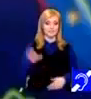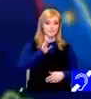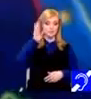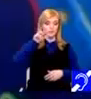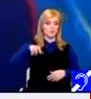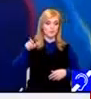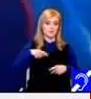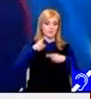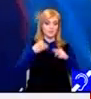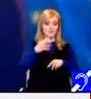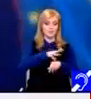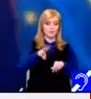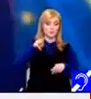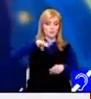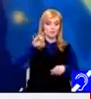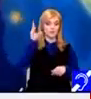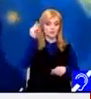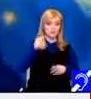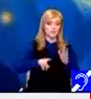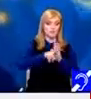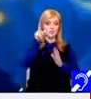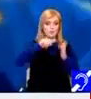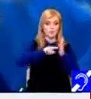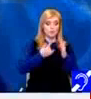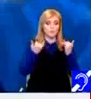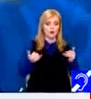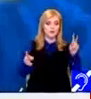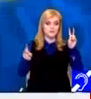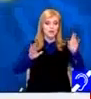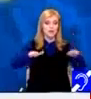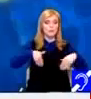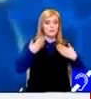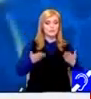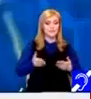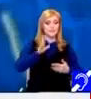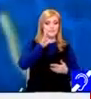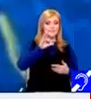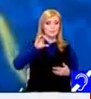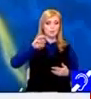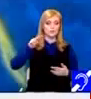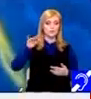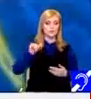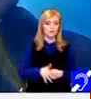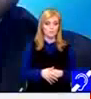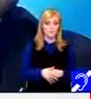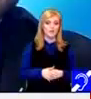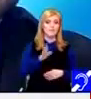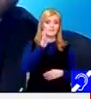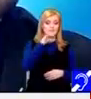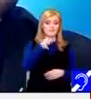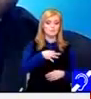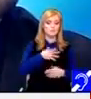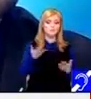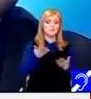Doamnelor, domnilor, în câteva minute pe TVR Moldova începe emisiunea Punctul pe azi, prezentată de colegul meu Vasile Muntanu. Vasile este în direct și ne spune